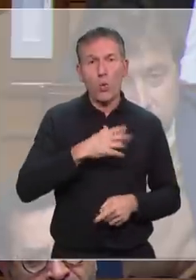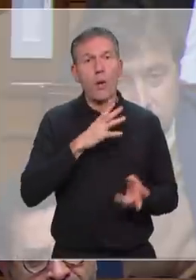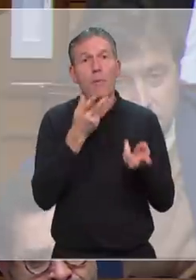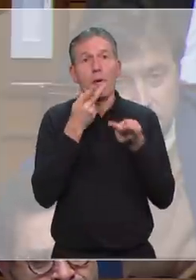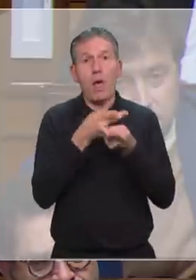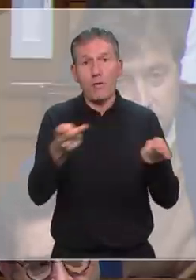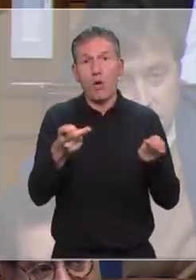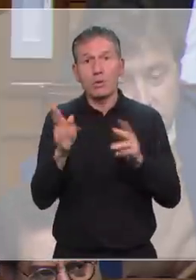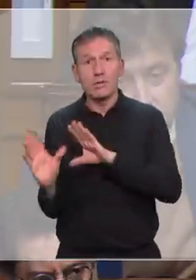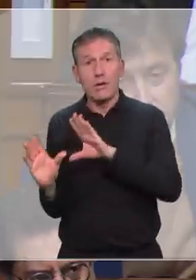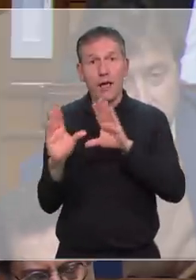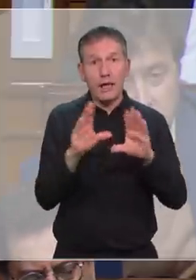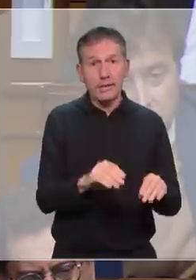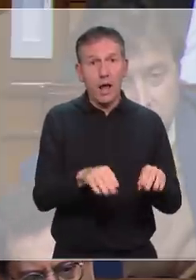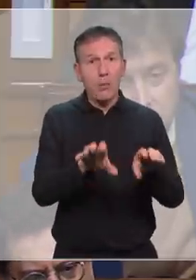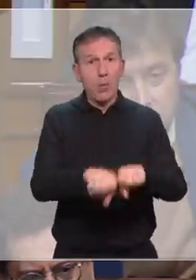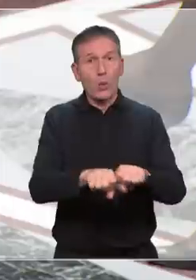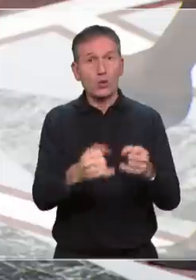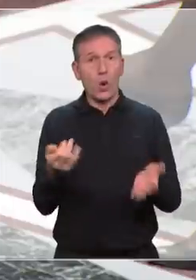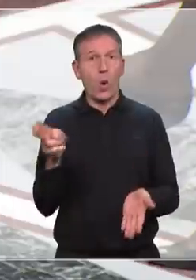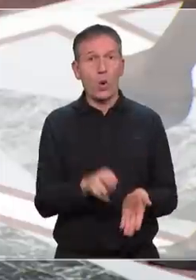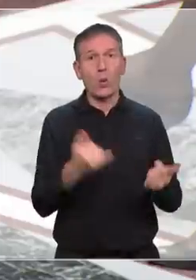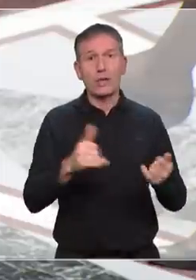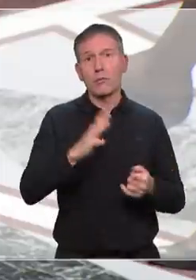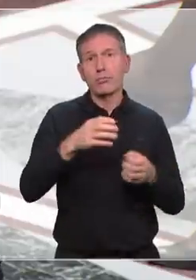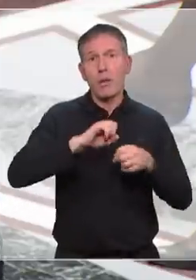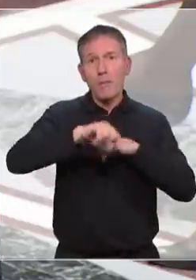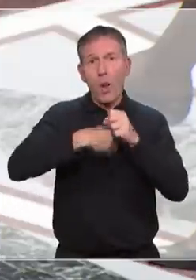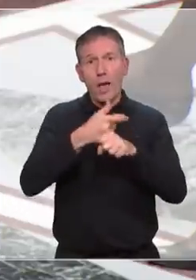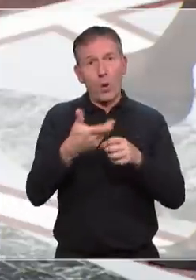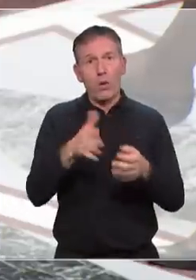la réinstallation de la production de principes actifs